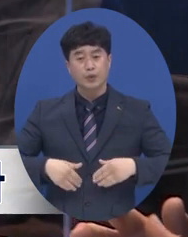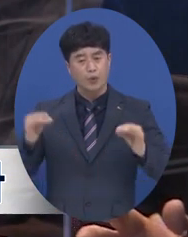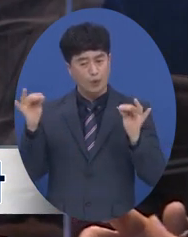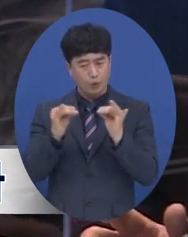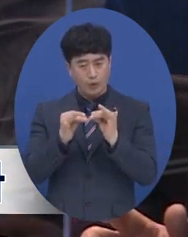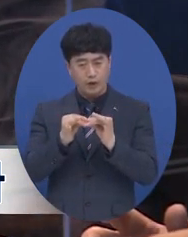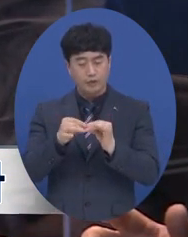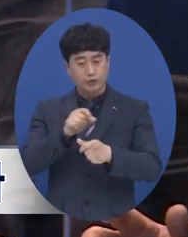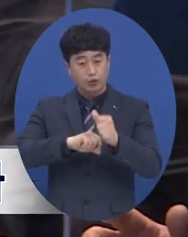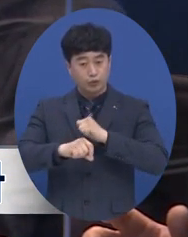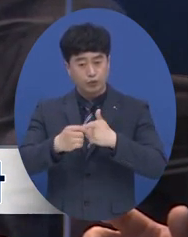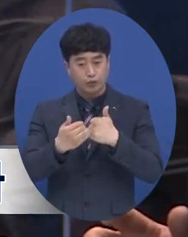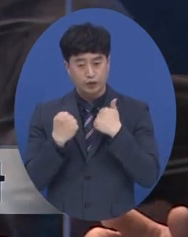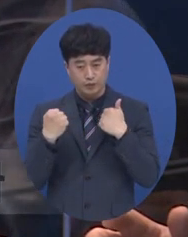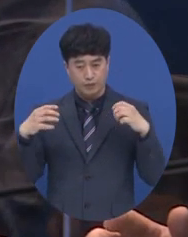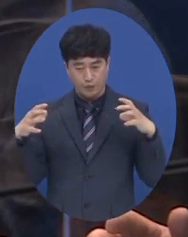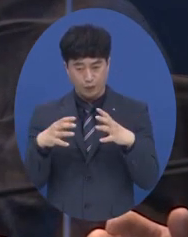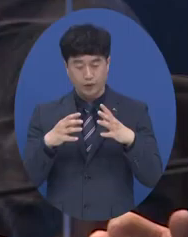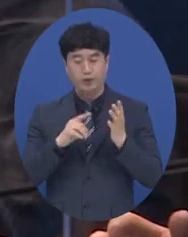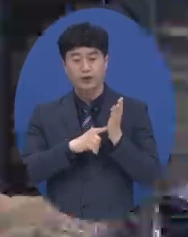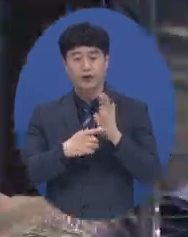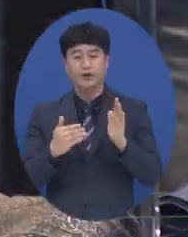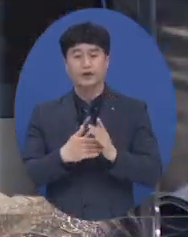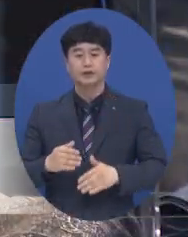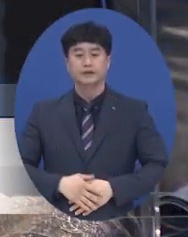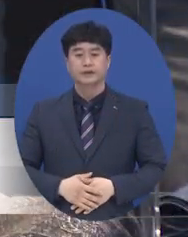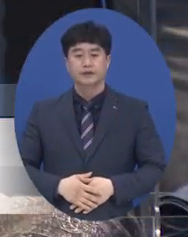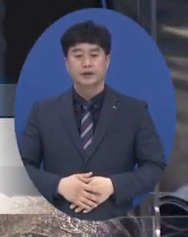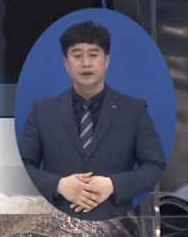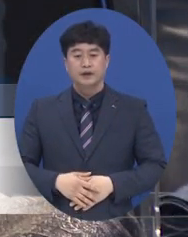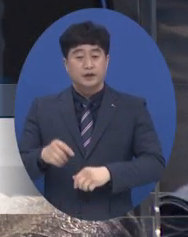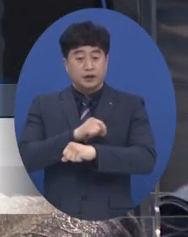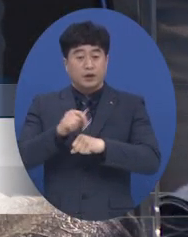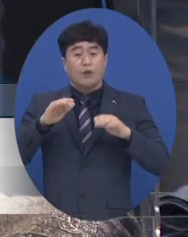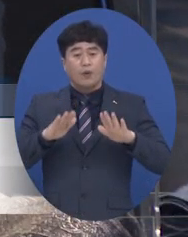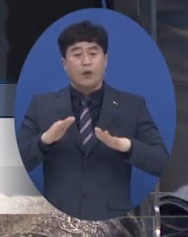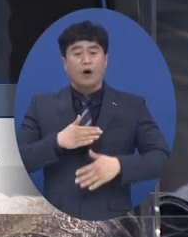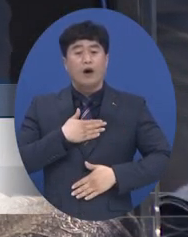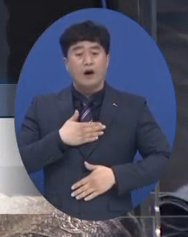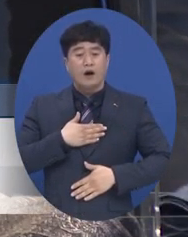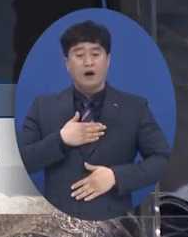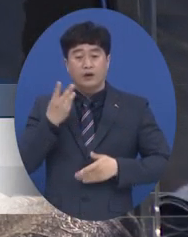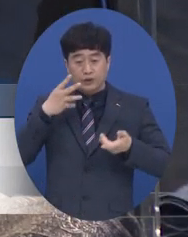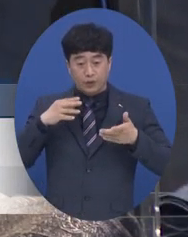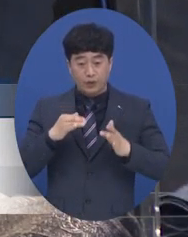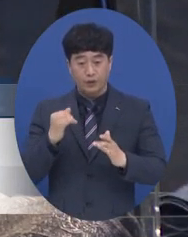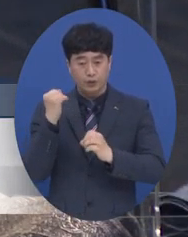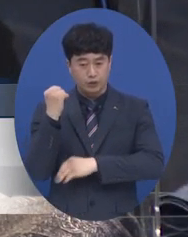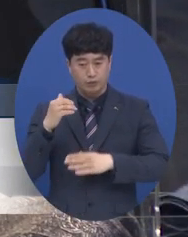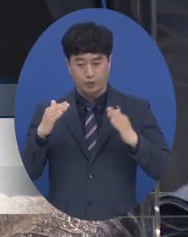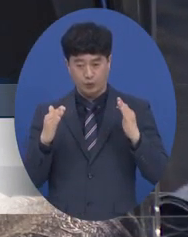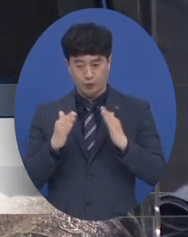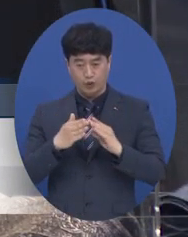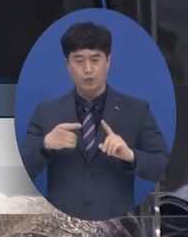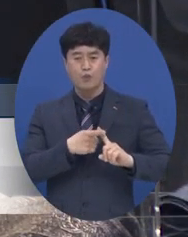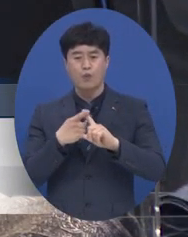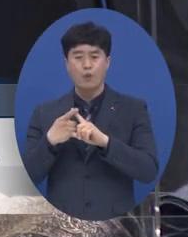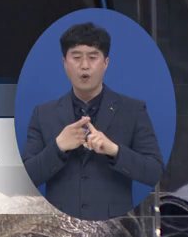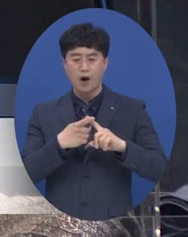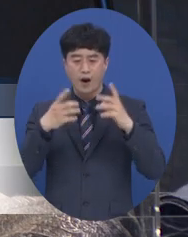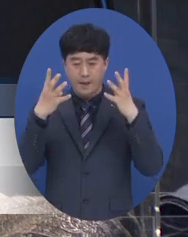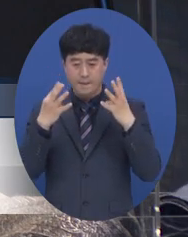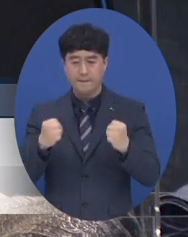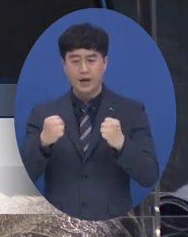적극 협력하겠다는 뜻을 밝혔습니다. 특히 오늘 저는 경기도